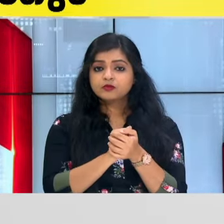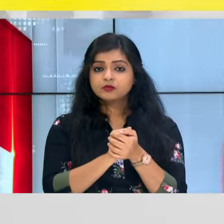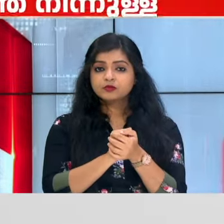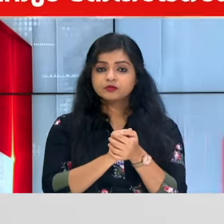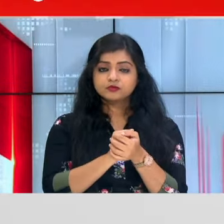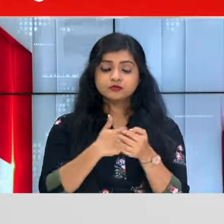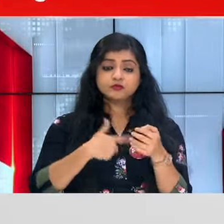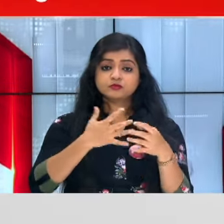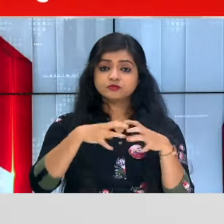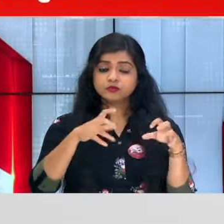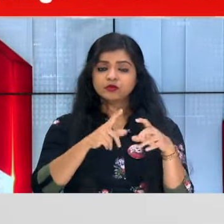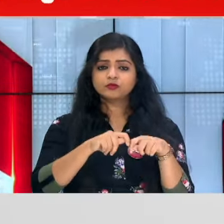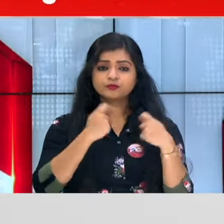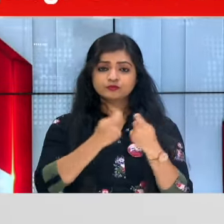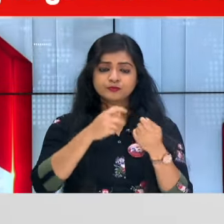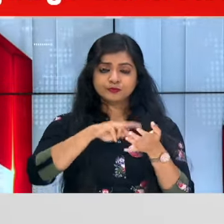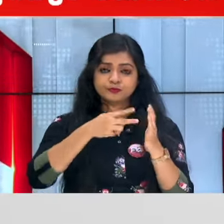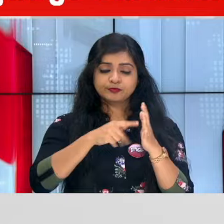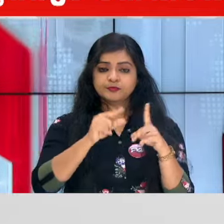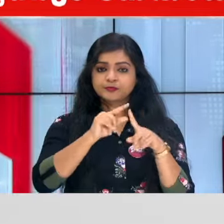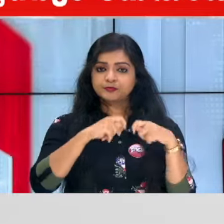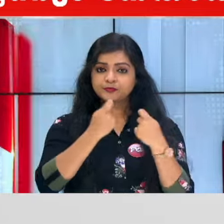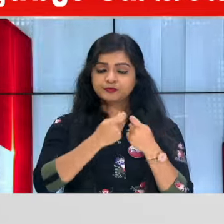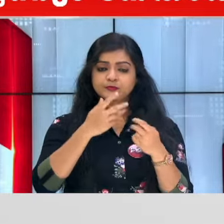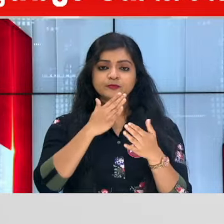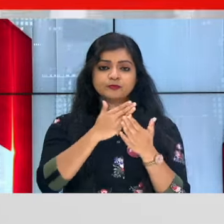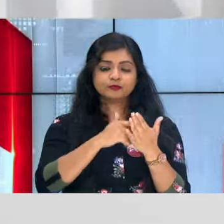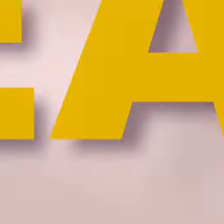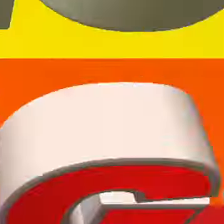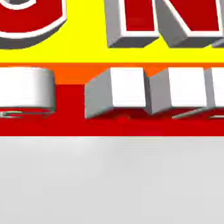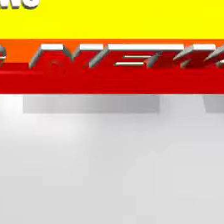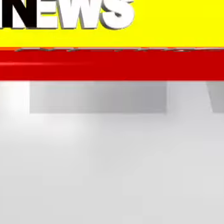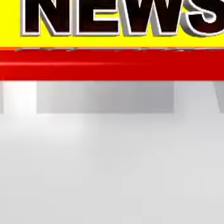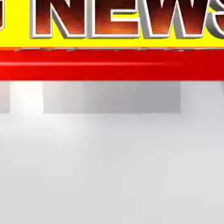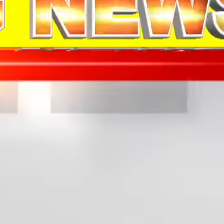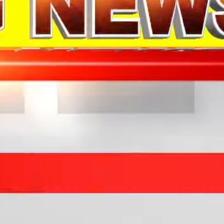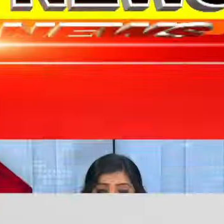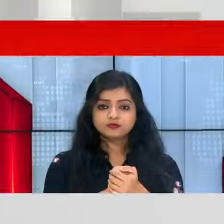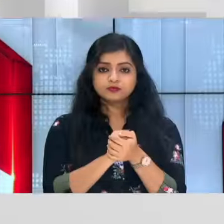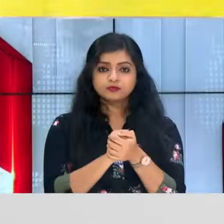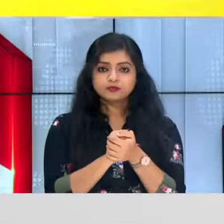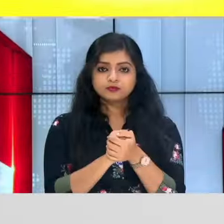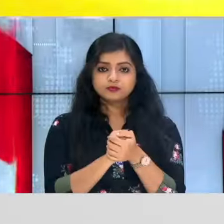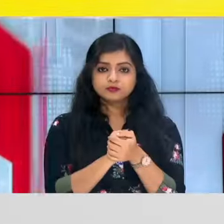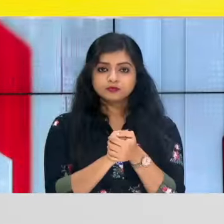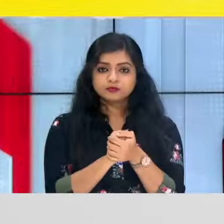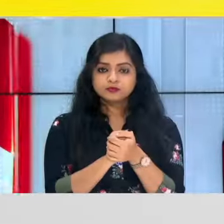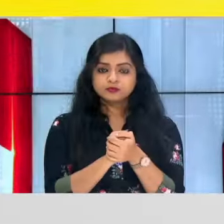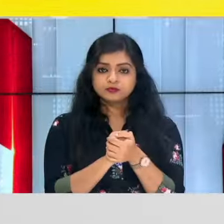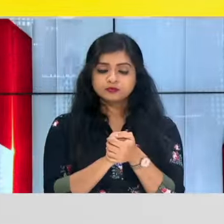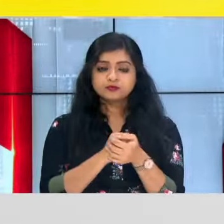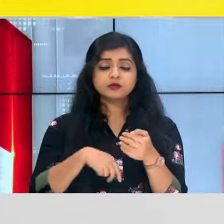we are forming a coordination committee between the party and the government. He has taken the responsibility, I said you straight. At the same